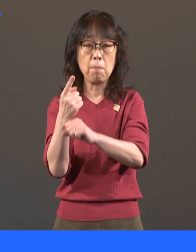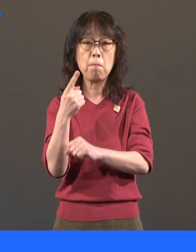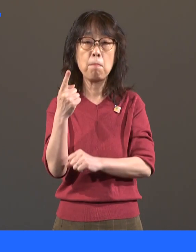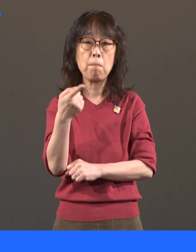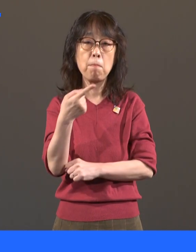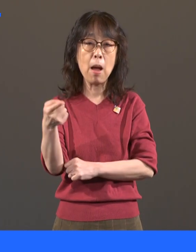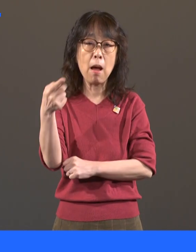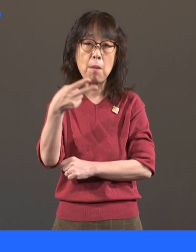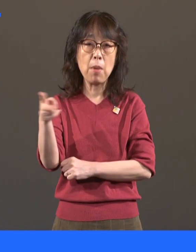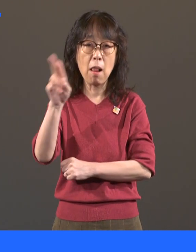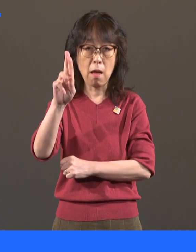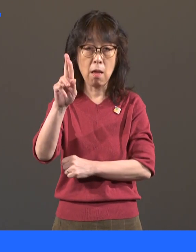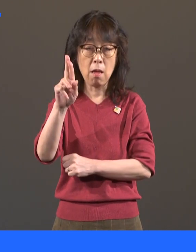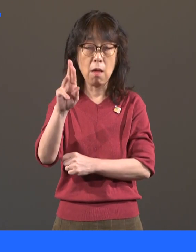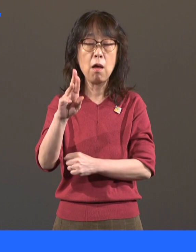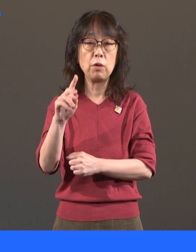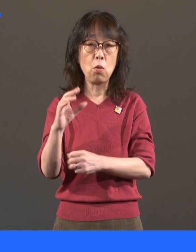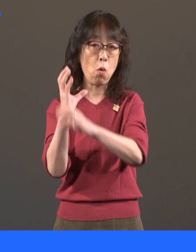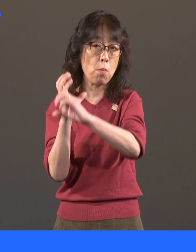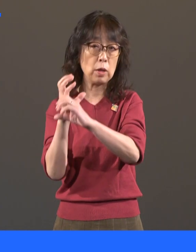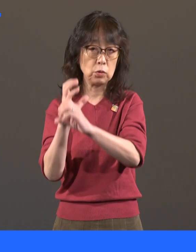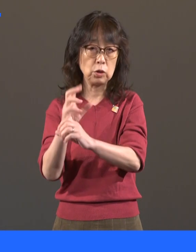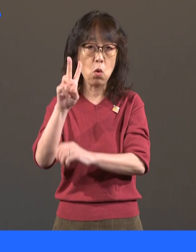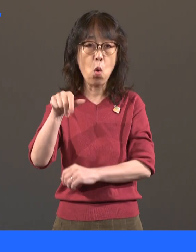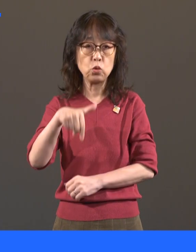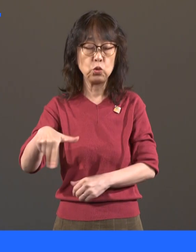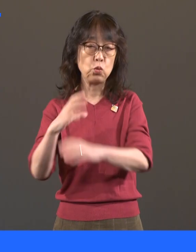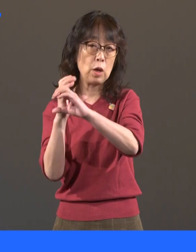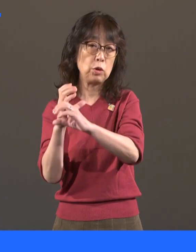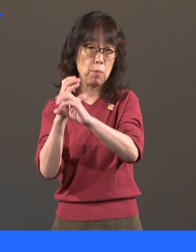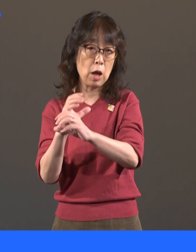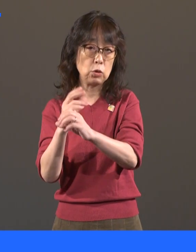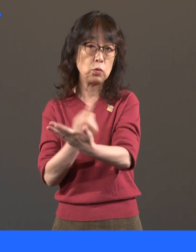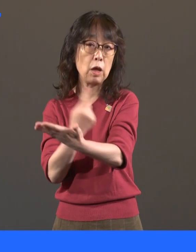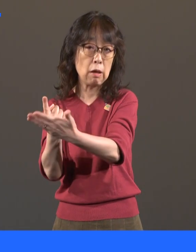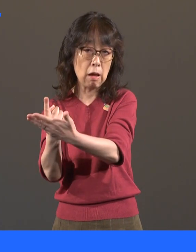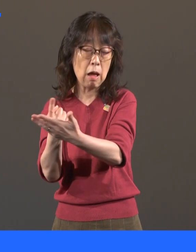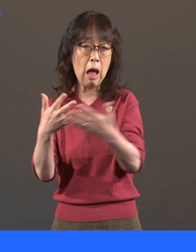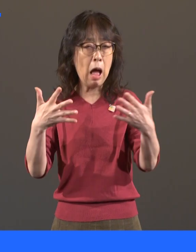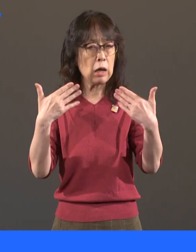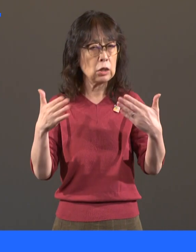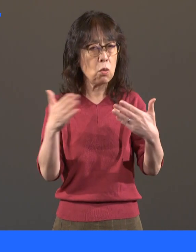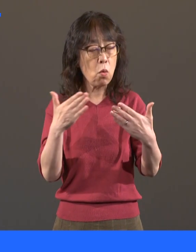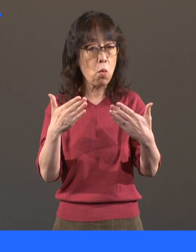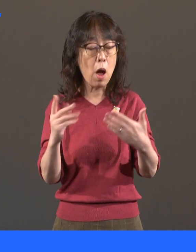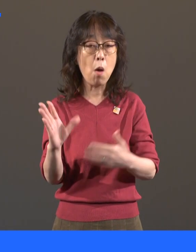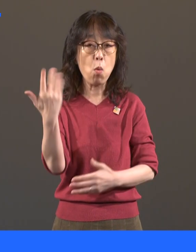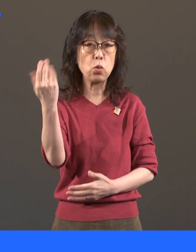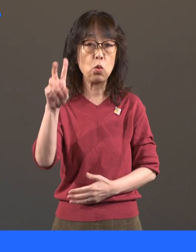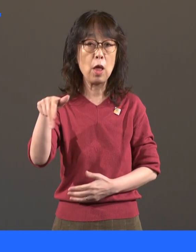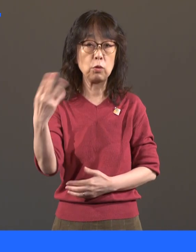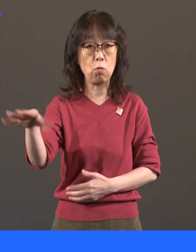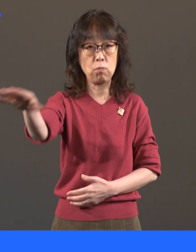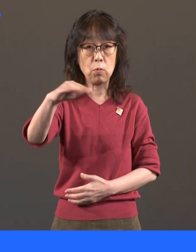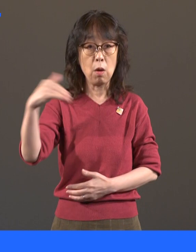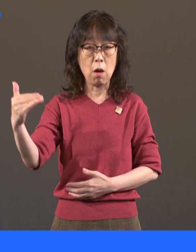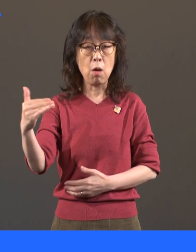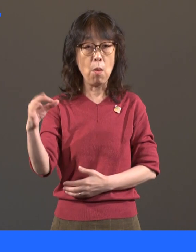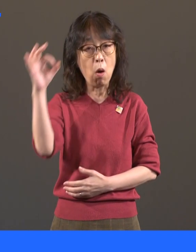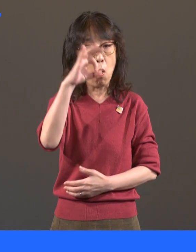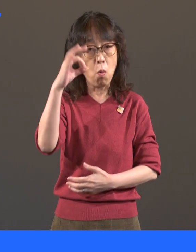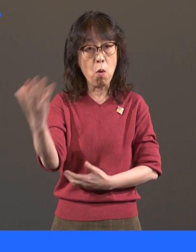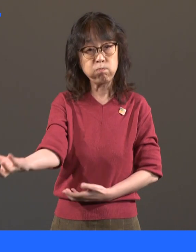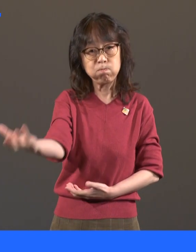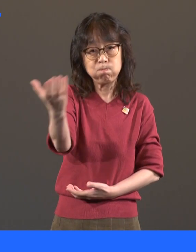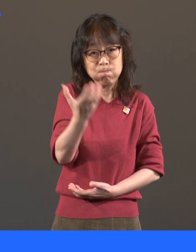採点ローズフェスティバルへの参加で秋頃にはポートランド市からの訪問談の来札などえ様々な